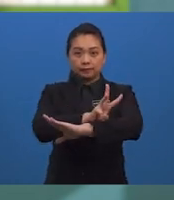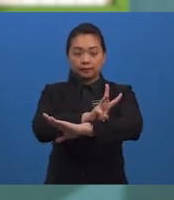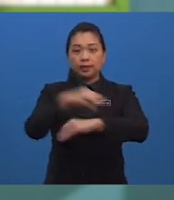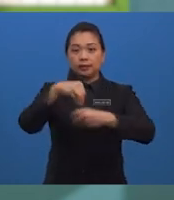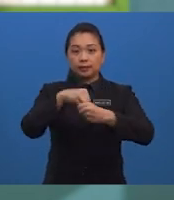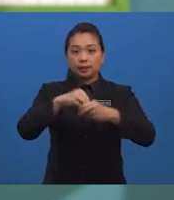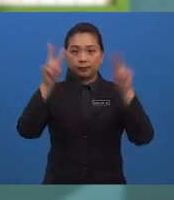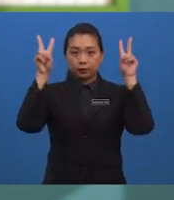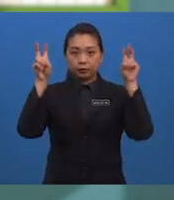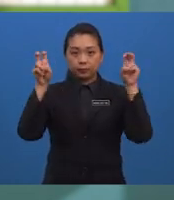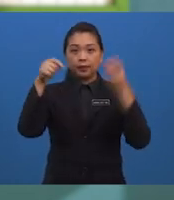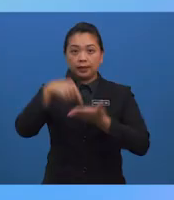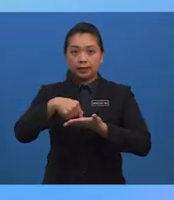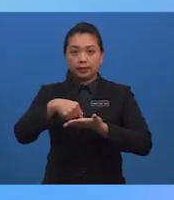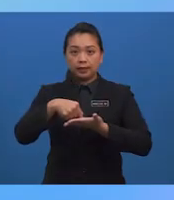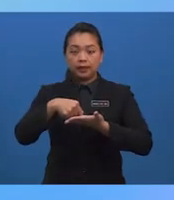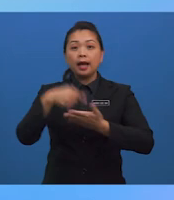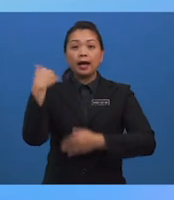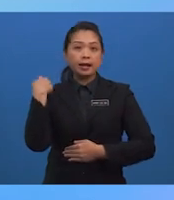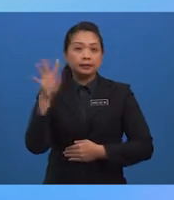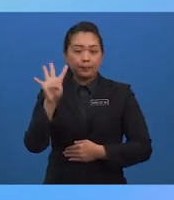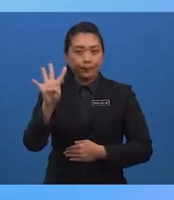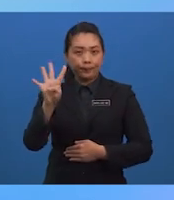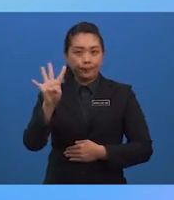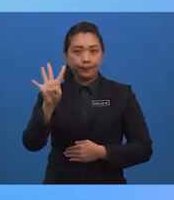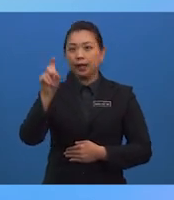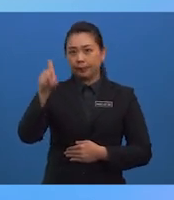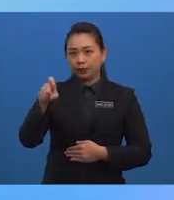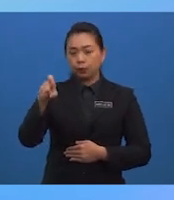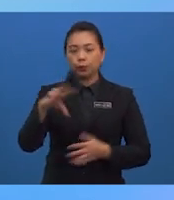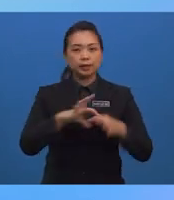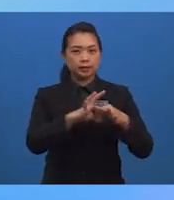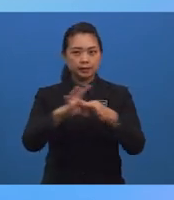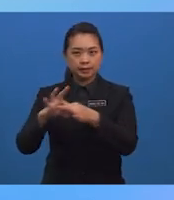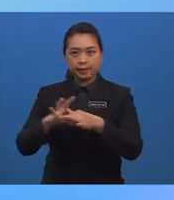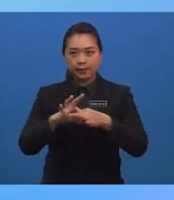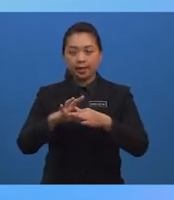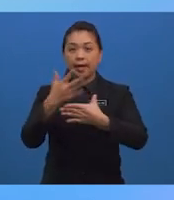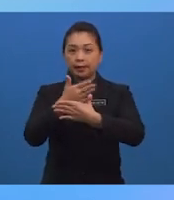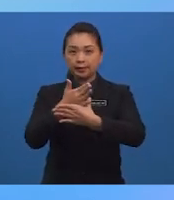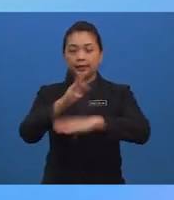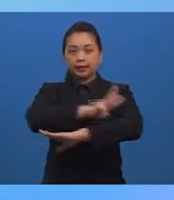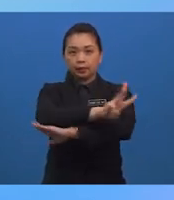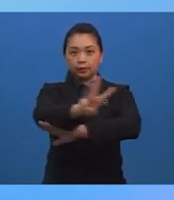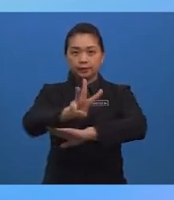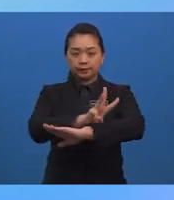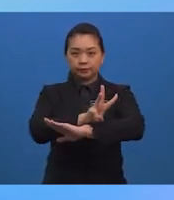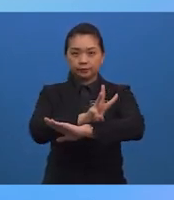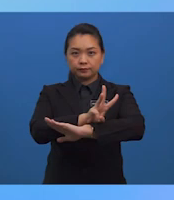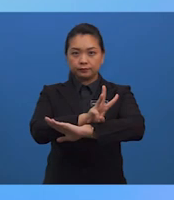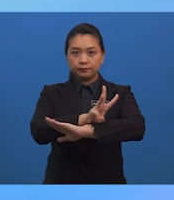Dalam topik ini, terdapat empat keperluan kerjasama antara kawasan, iaitu